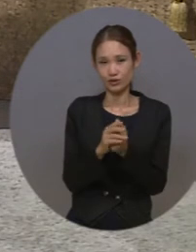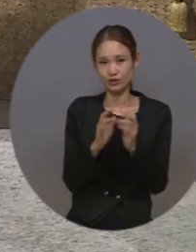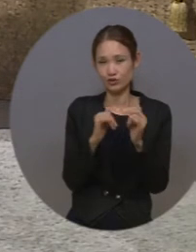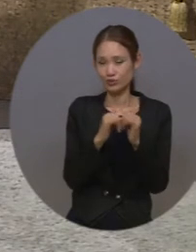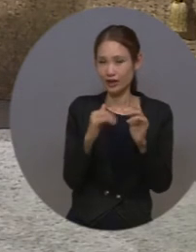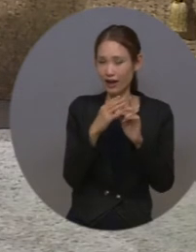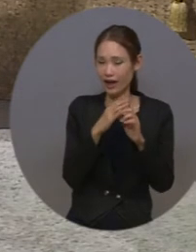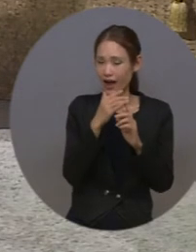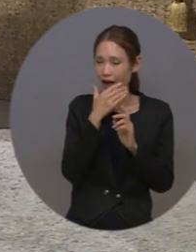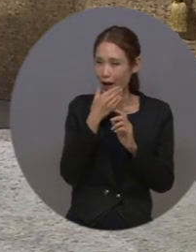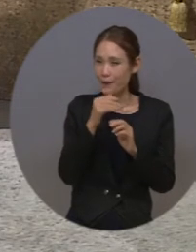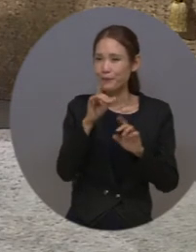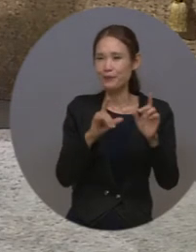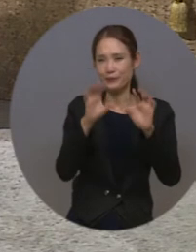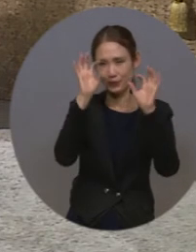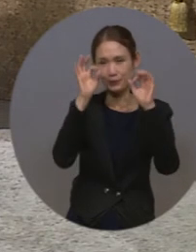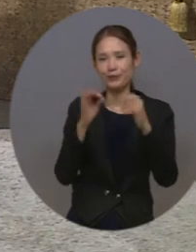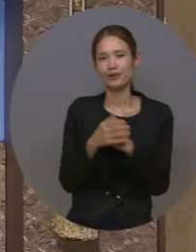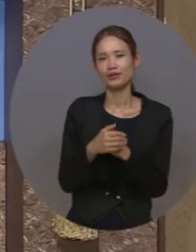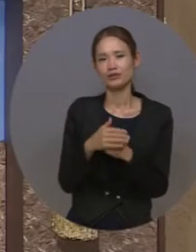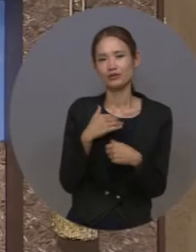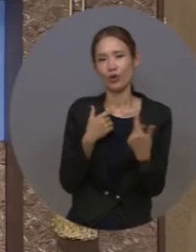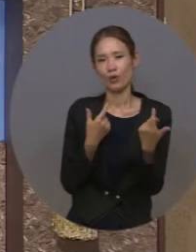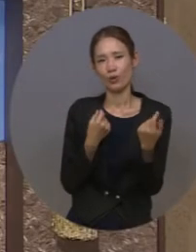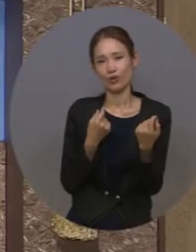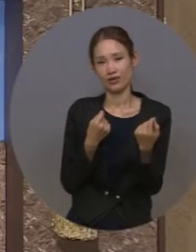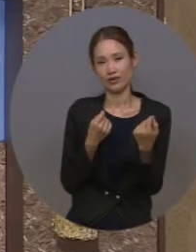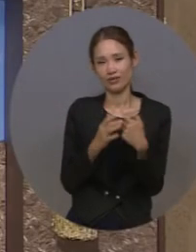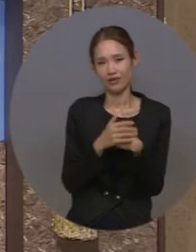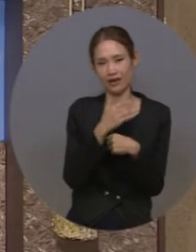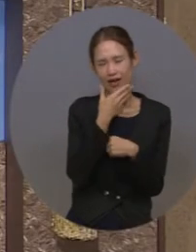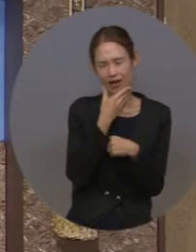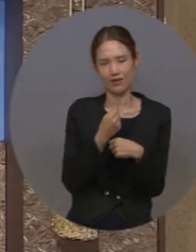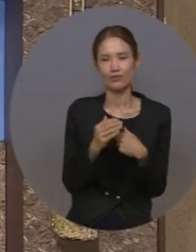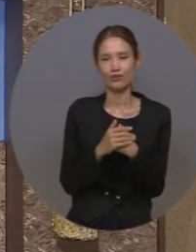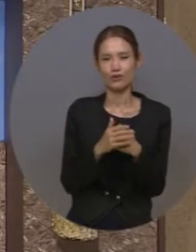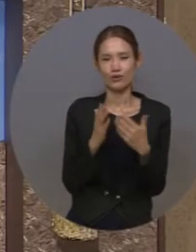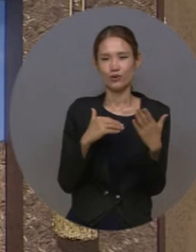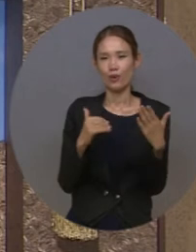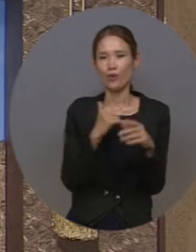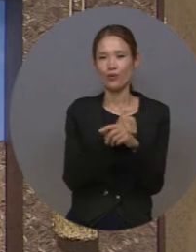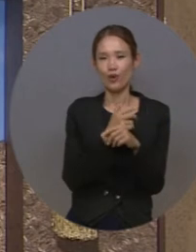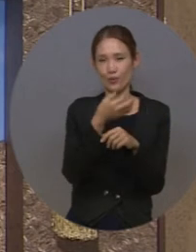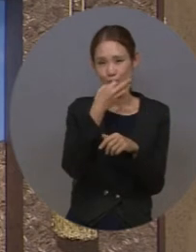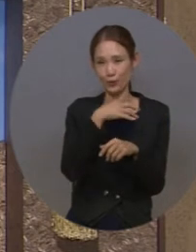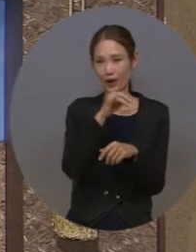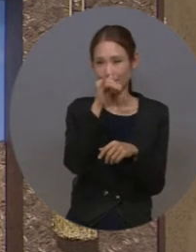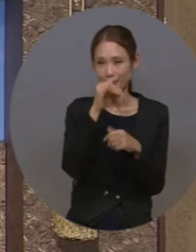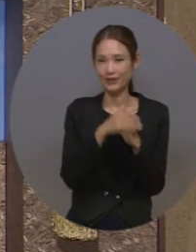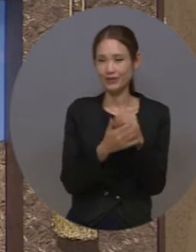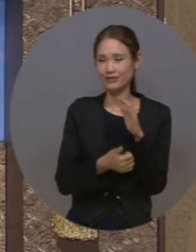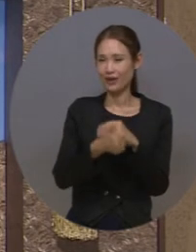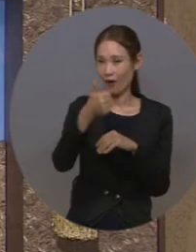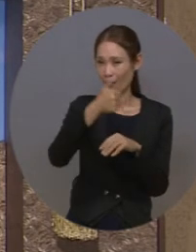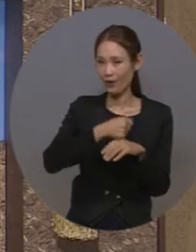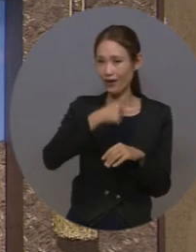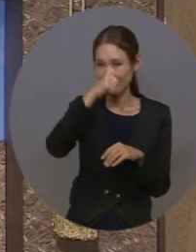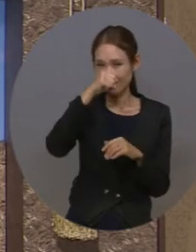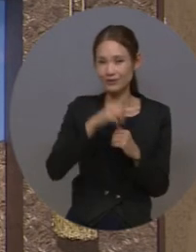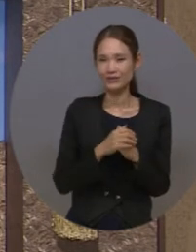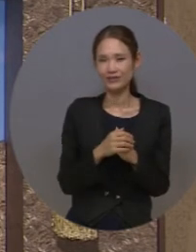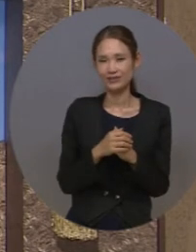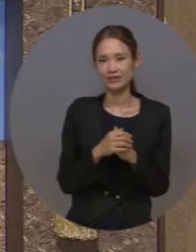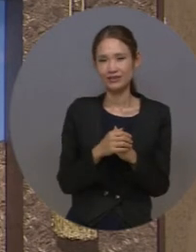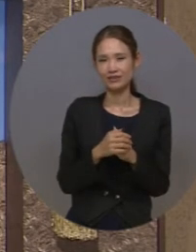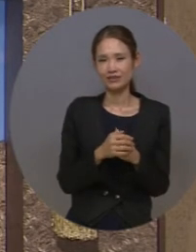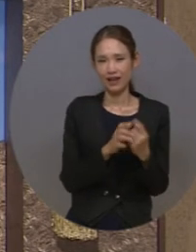시민들이 그 행복한 모습을 보면은 저도 상당히 행복하고 공무원의 보람도 있고 네. 성과도 있고 그러면서